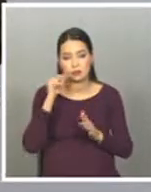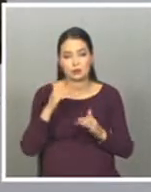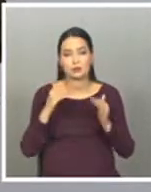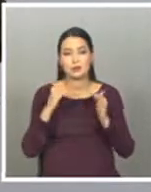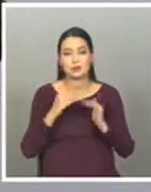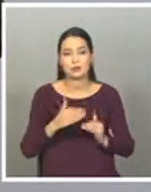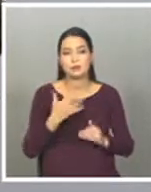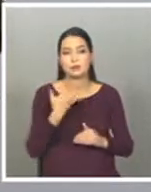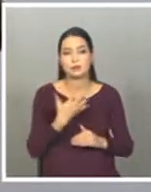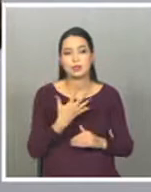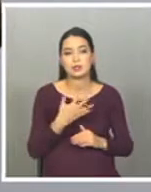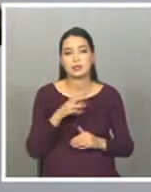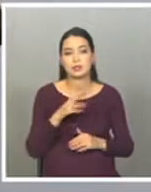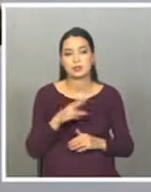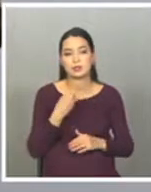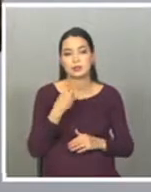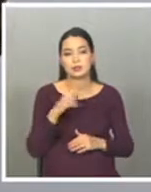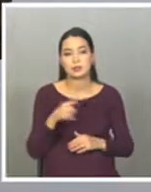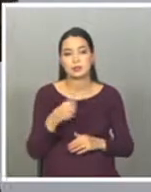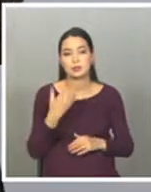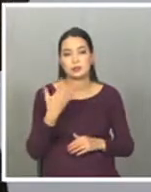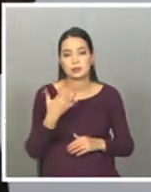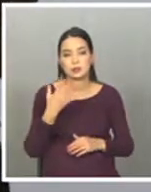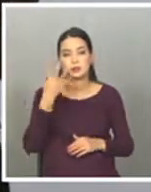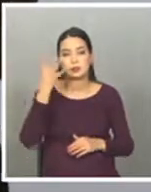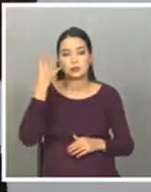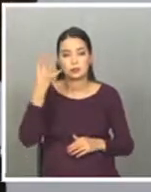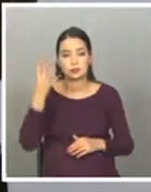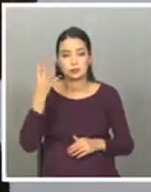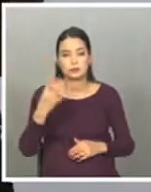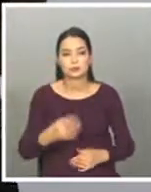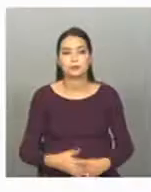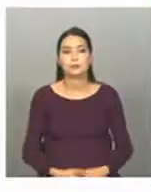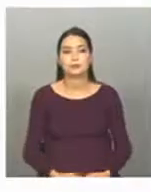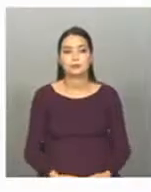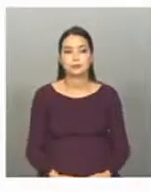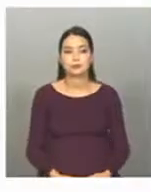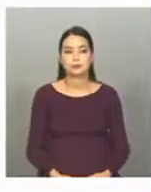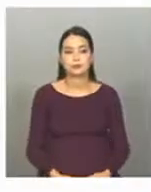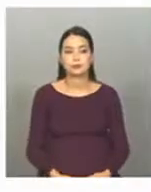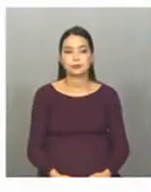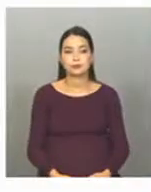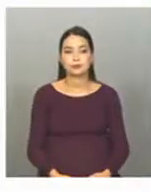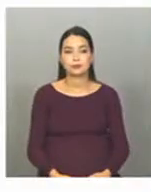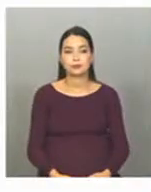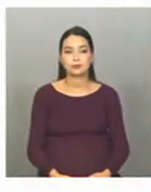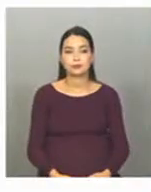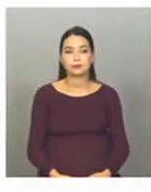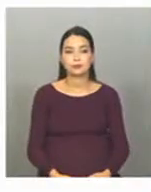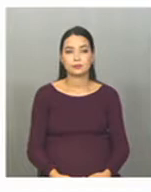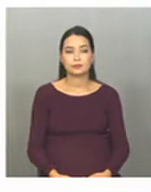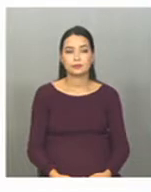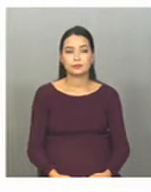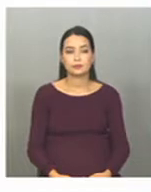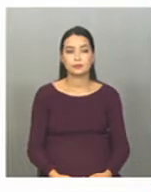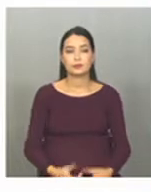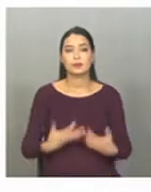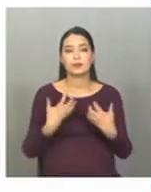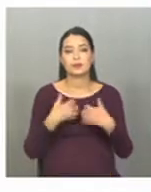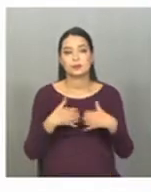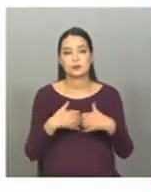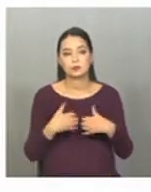және бөлімінде 5 көбейтілген m-ның 2,5 дәрежесі, және сыртында 4 дәрежесі. Шешуі.